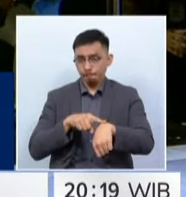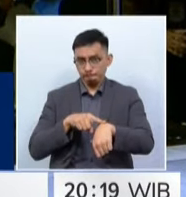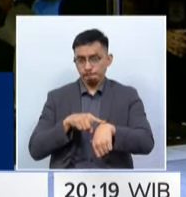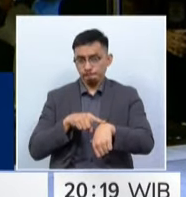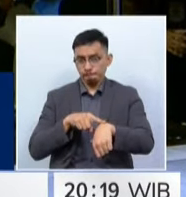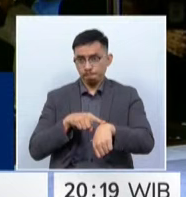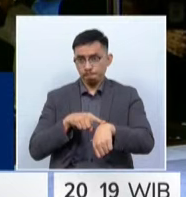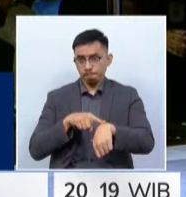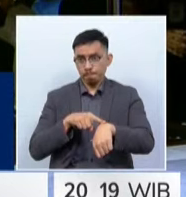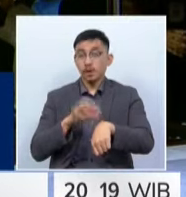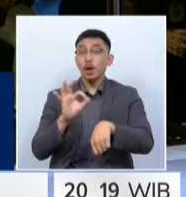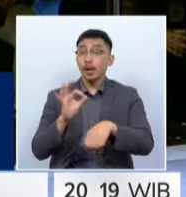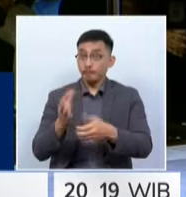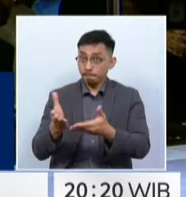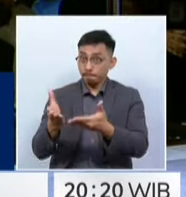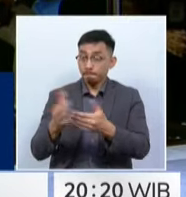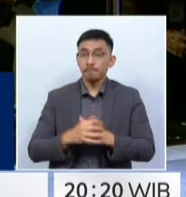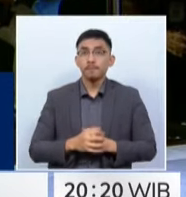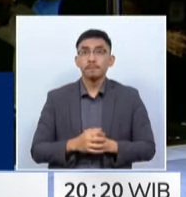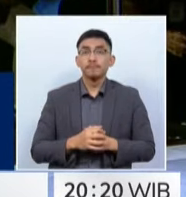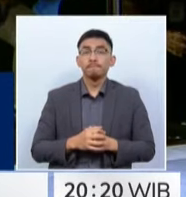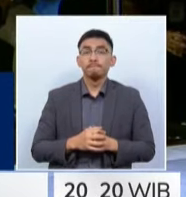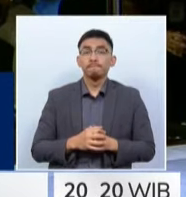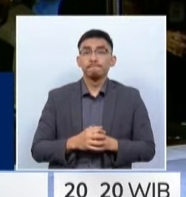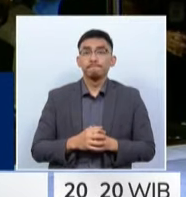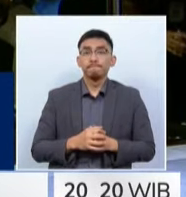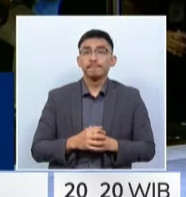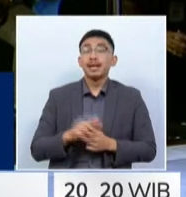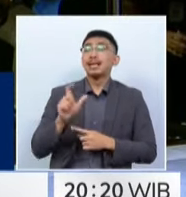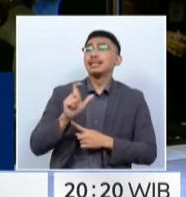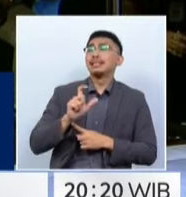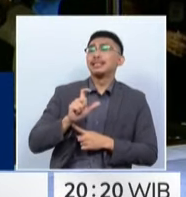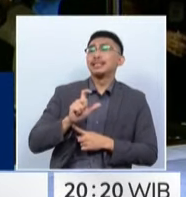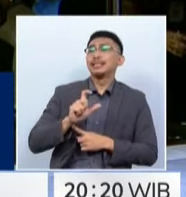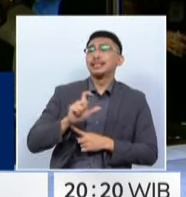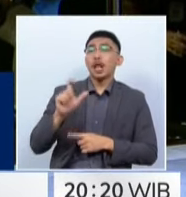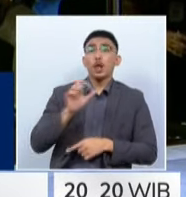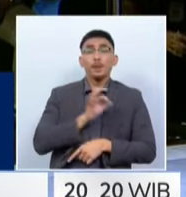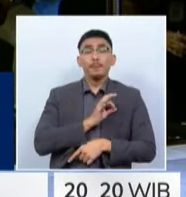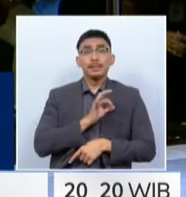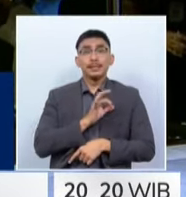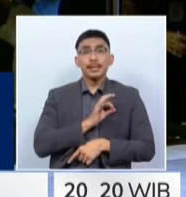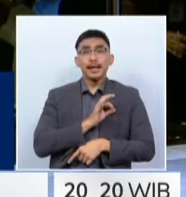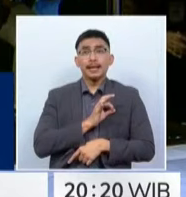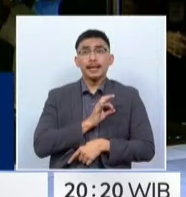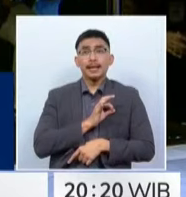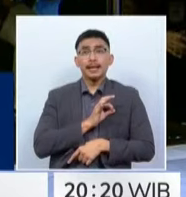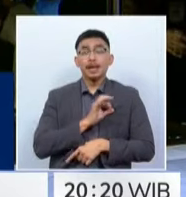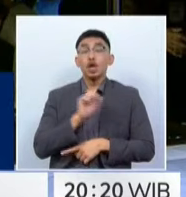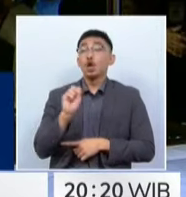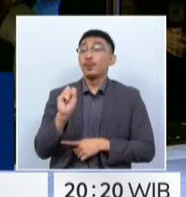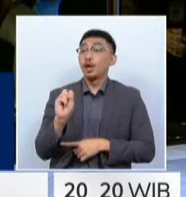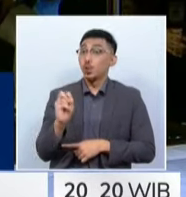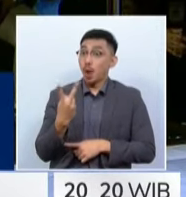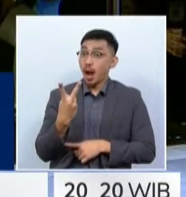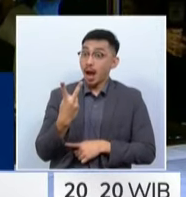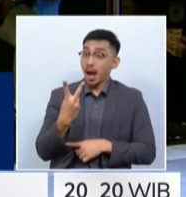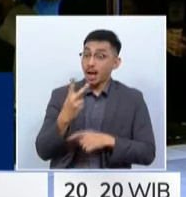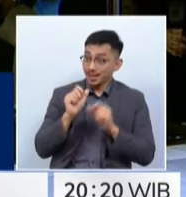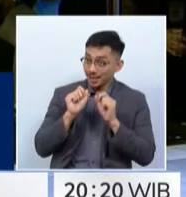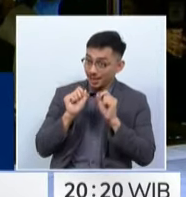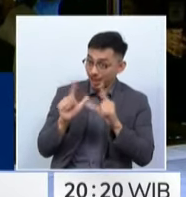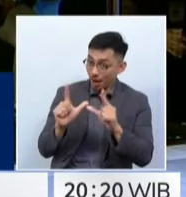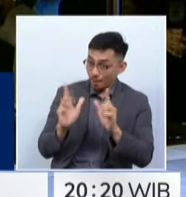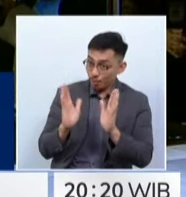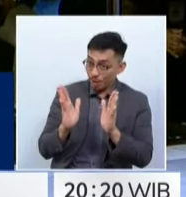oke silakan Anisa baik eh selanjutnya capres nomor urut e 2 jawaban cpres nomor urut 2 akan ditanggapi oleh calon Presiden nomor